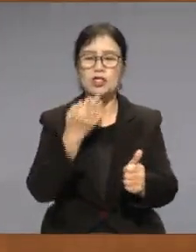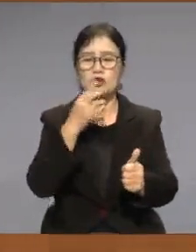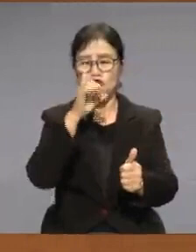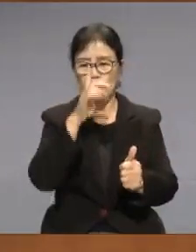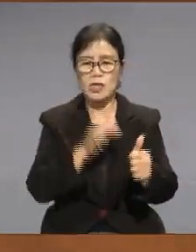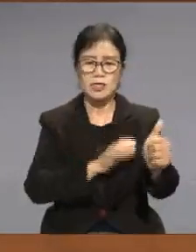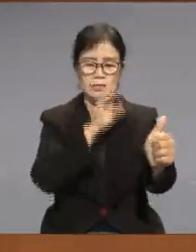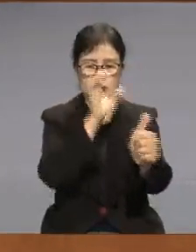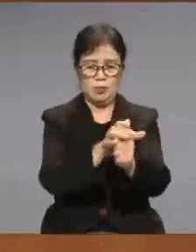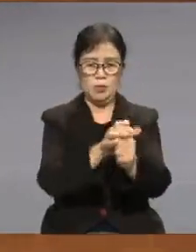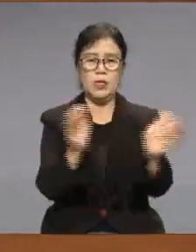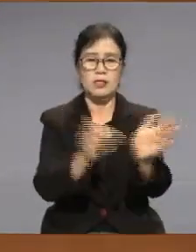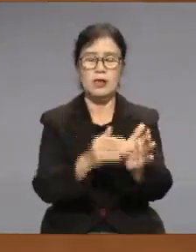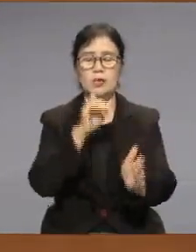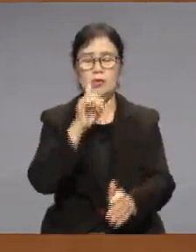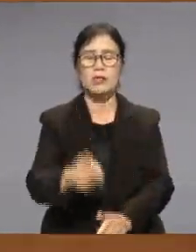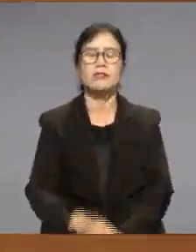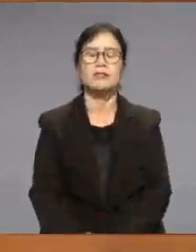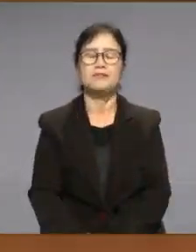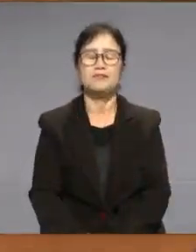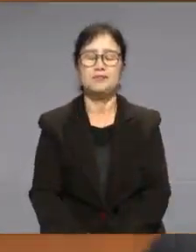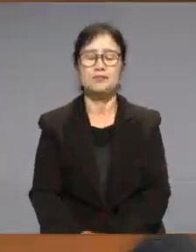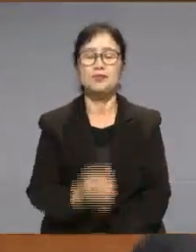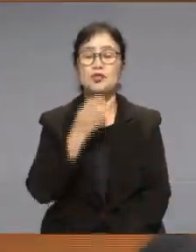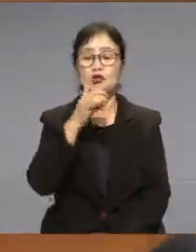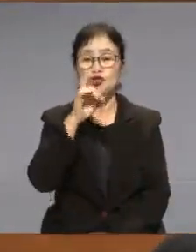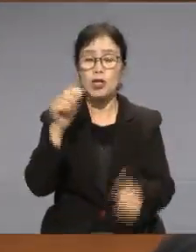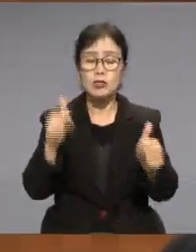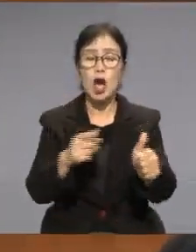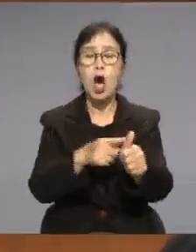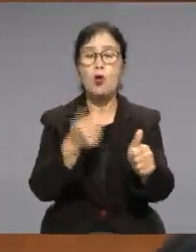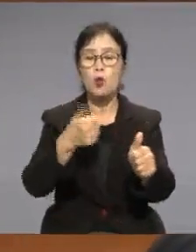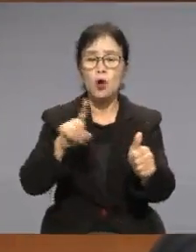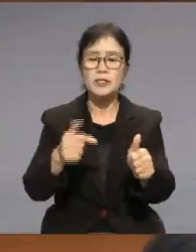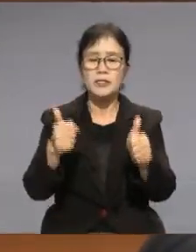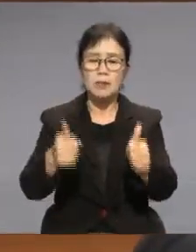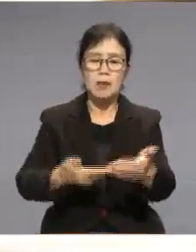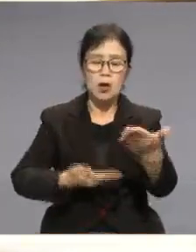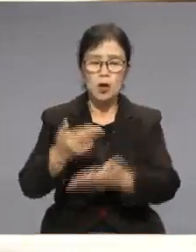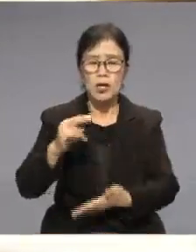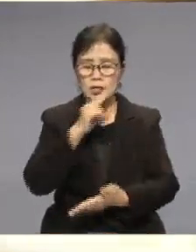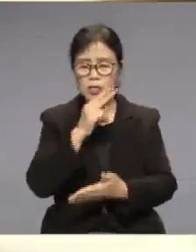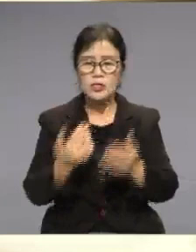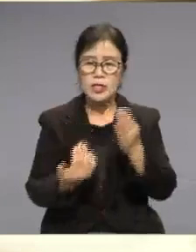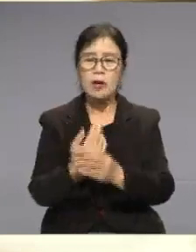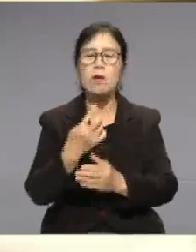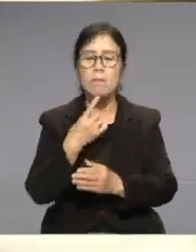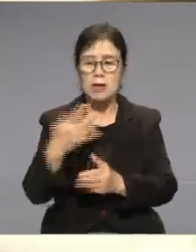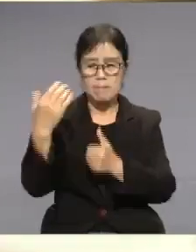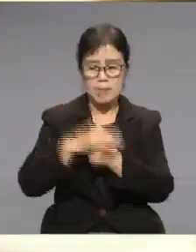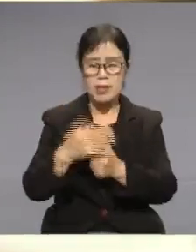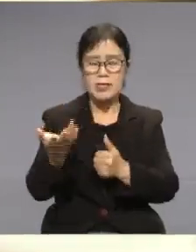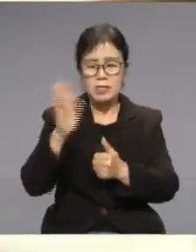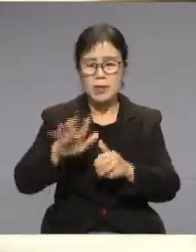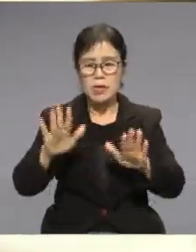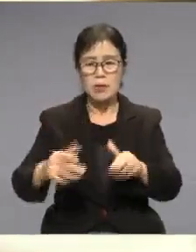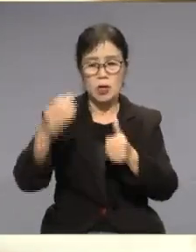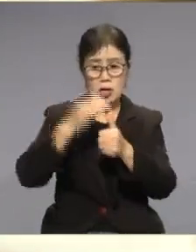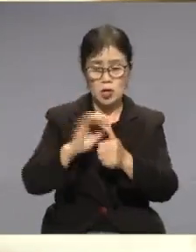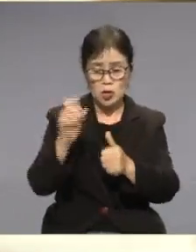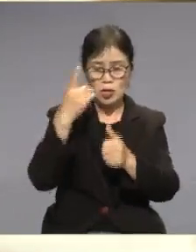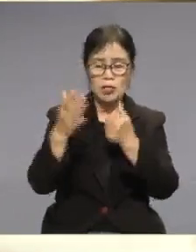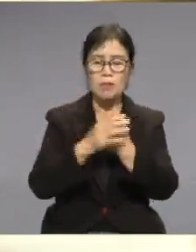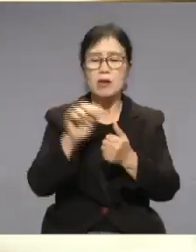이송했다고 밝혔습니다 서울중앙지검은 권전 대법관의 재판거래 의혹 사건만 수사해 왔지만 이번 이송 조치로